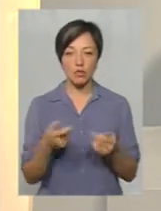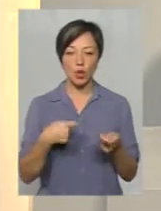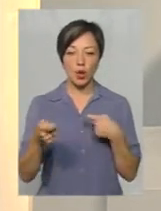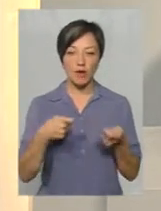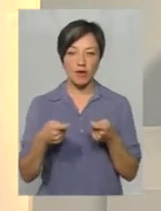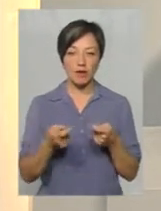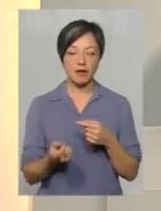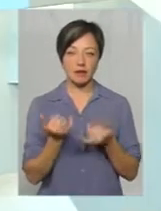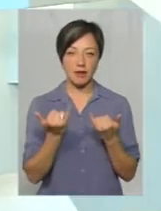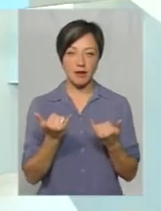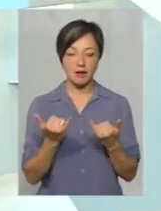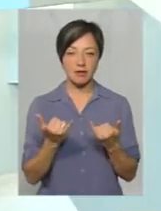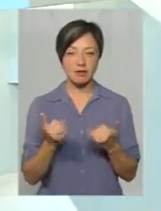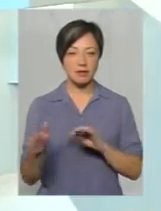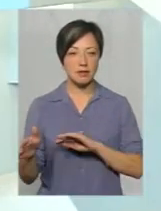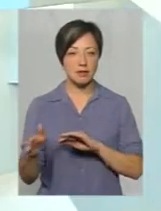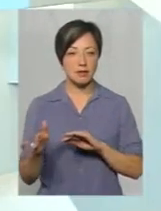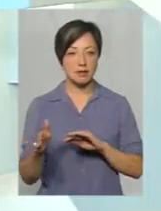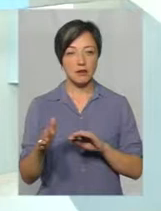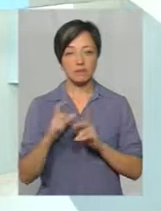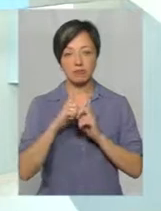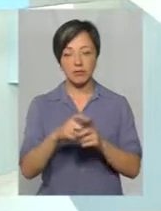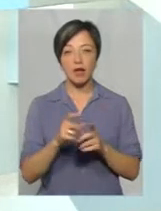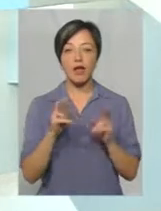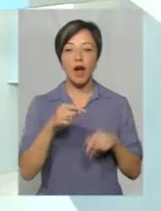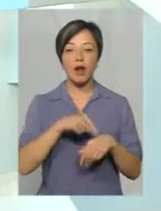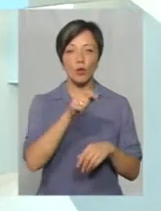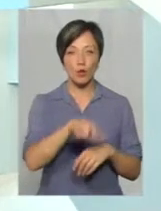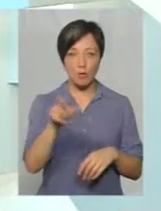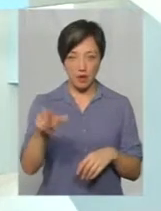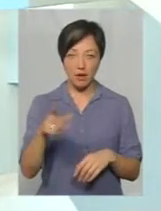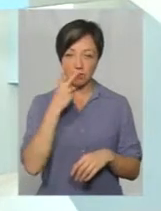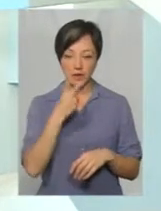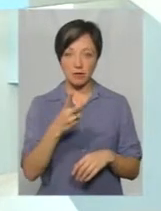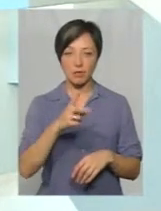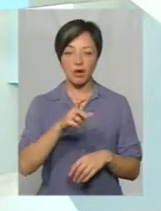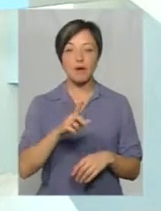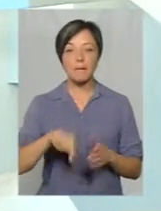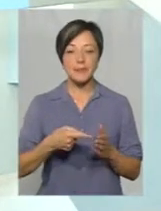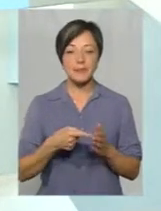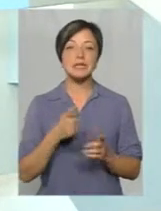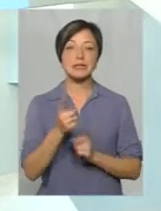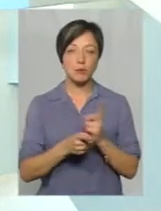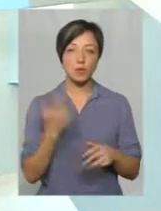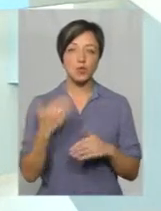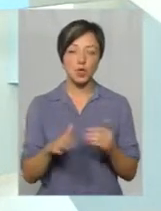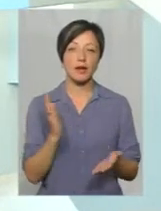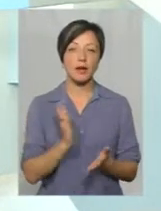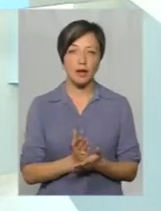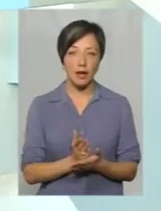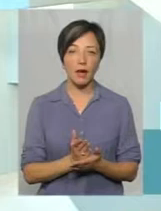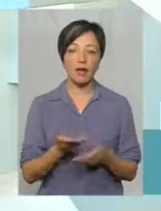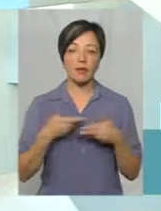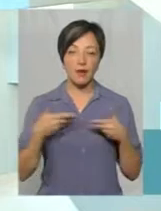торгівлі? Ну, судячи з того, як реагують громадяни міста, то зміни вже є. зміни вже є,